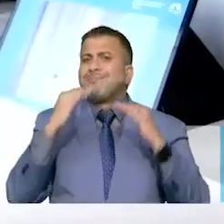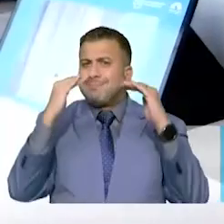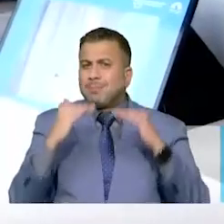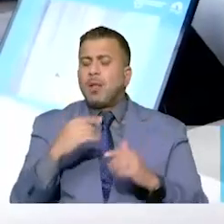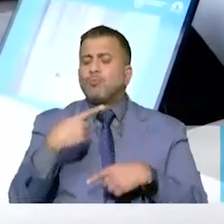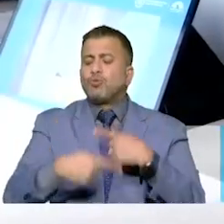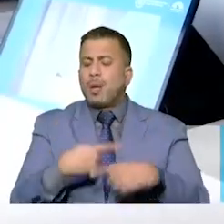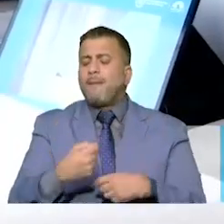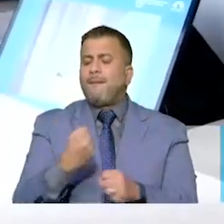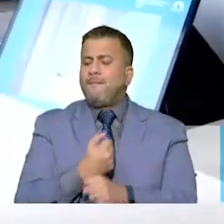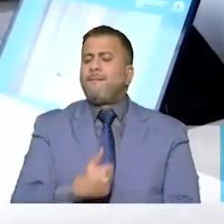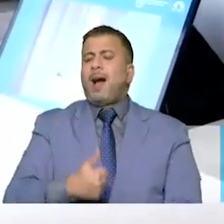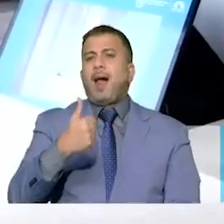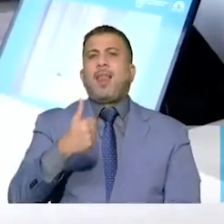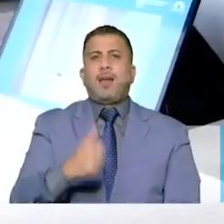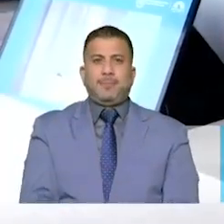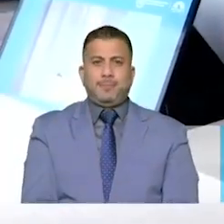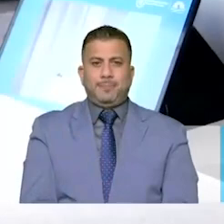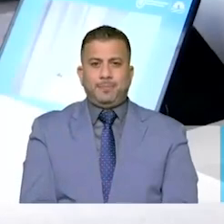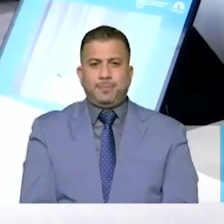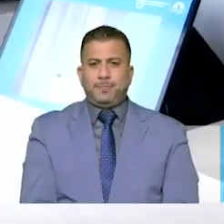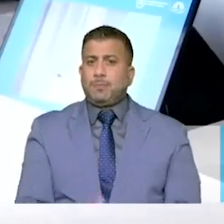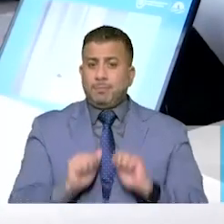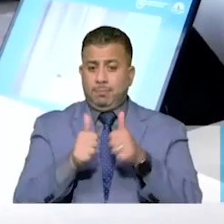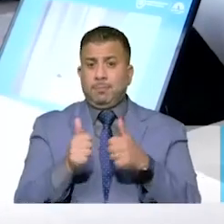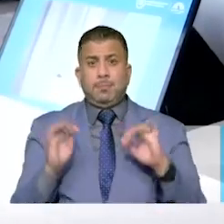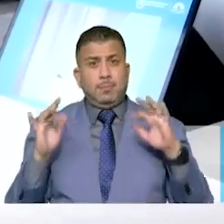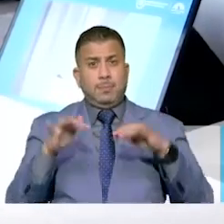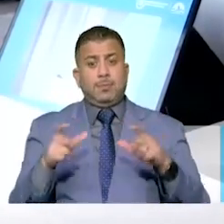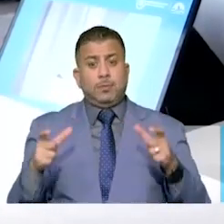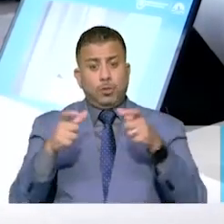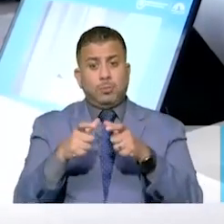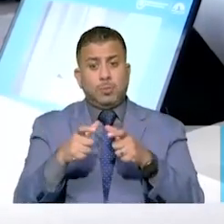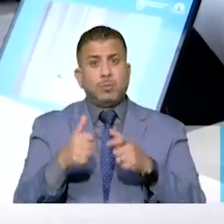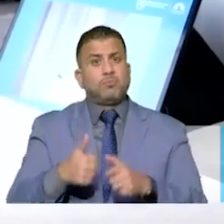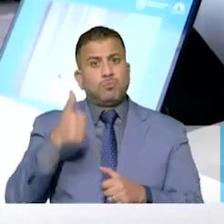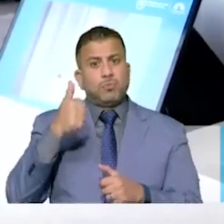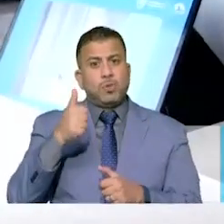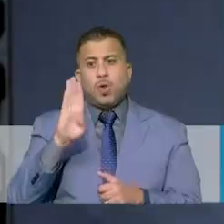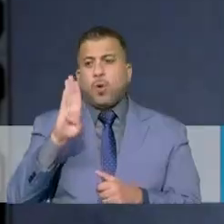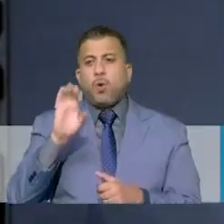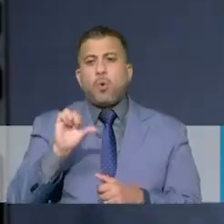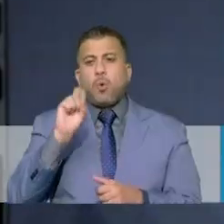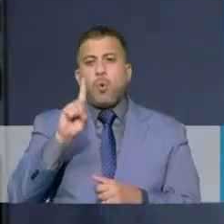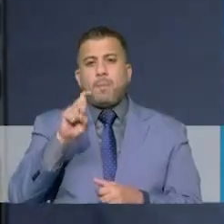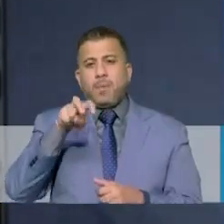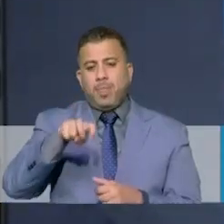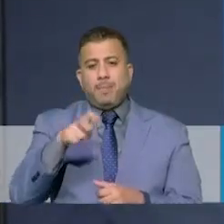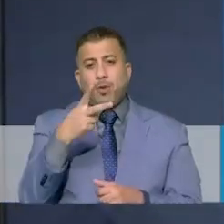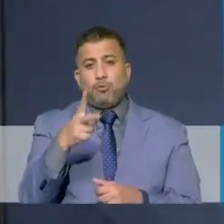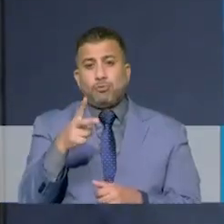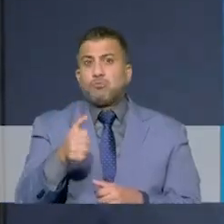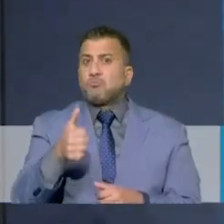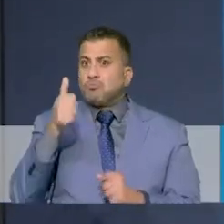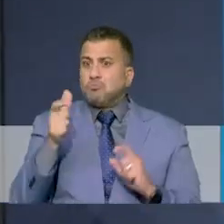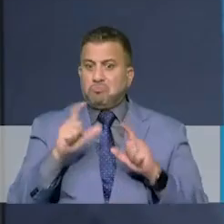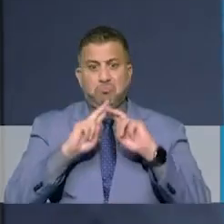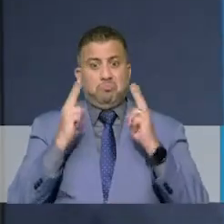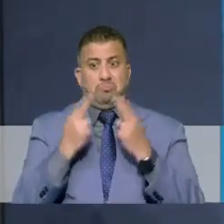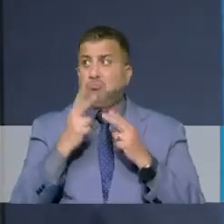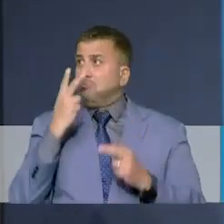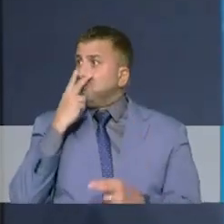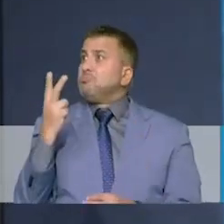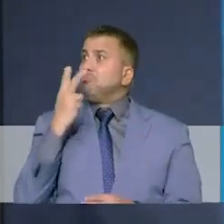مستدامه وفعاله الحضور اشادوا خلال الاجتماع بنجاح استضافه كوب 28 مثمنين نهج الامارات